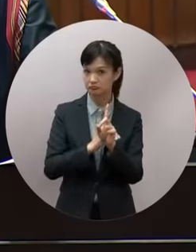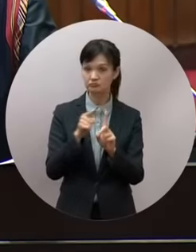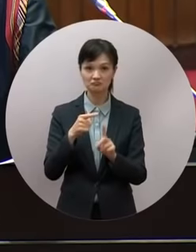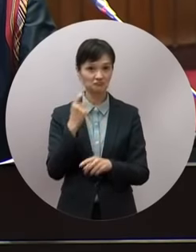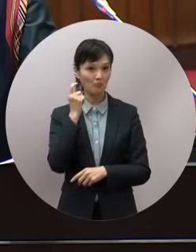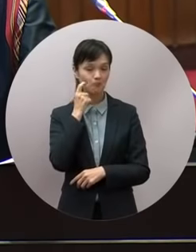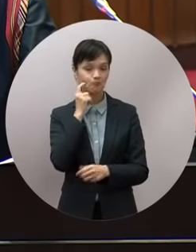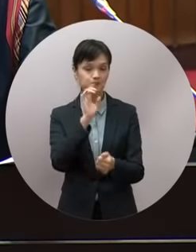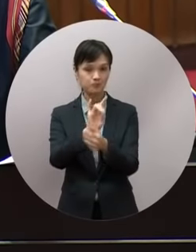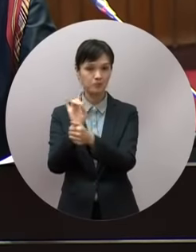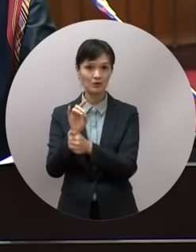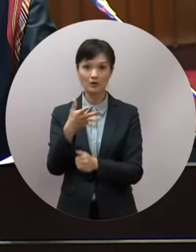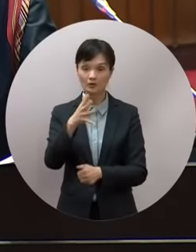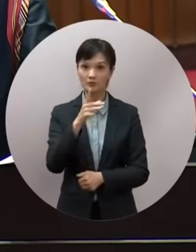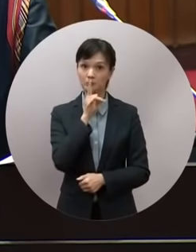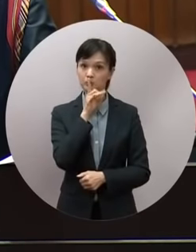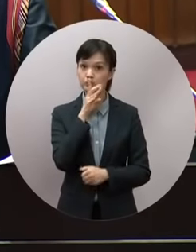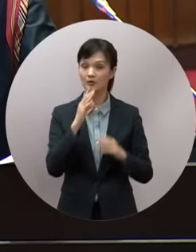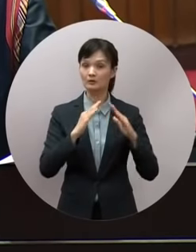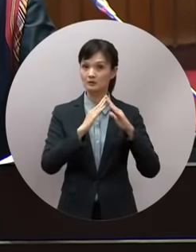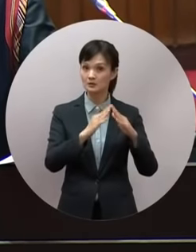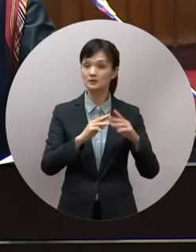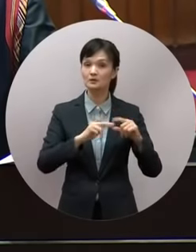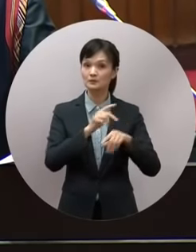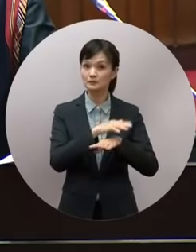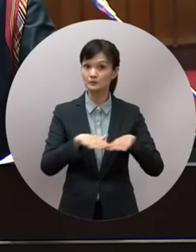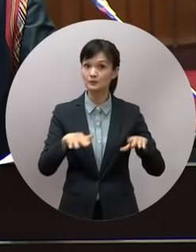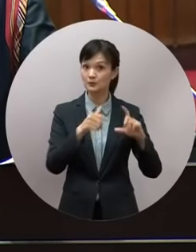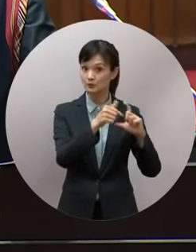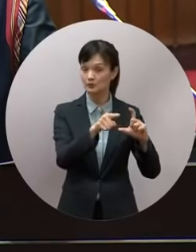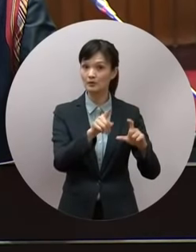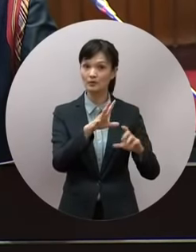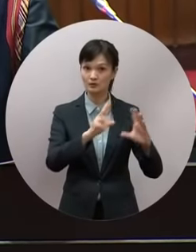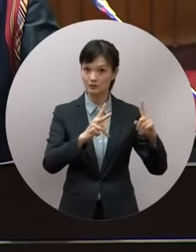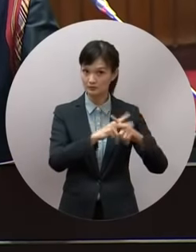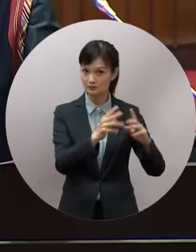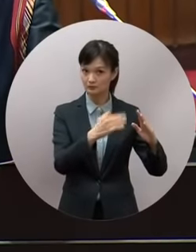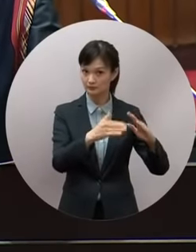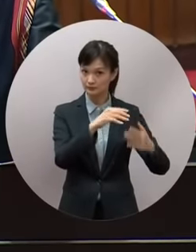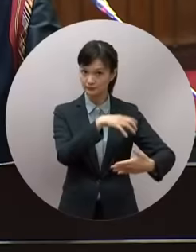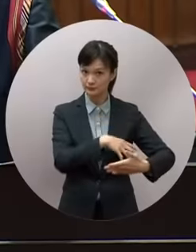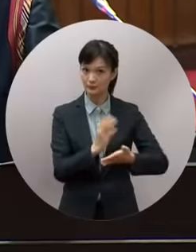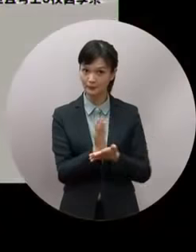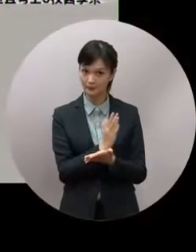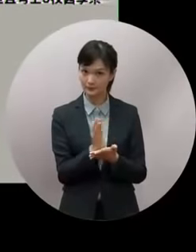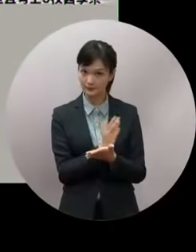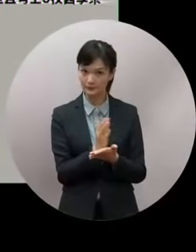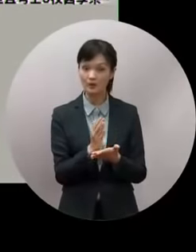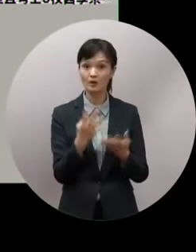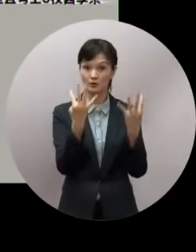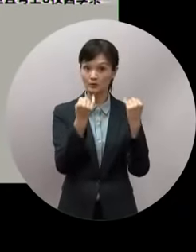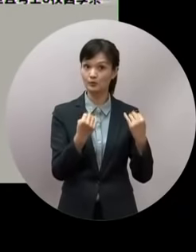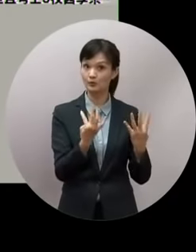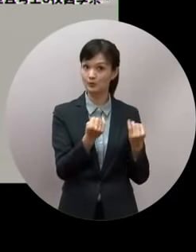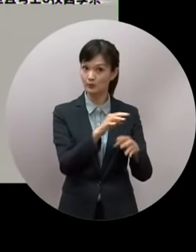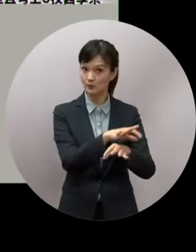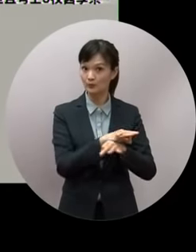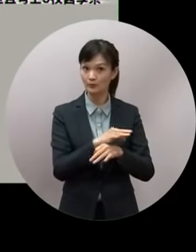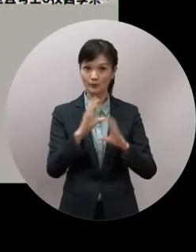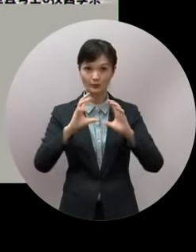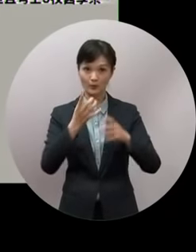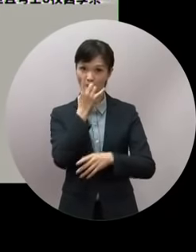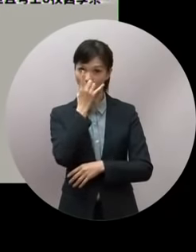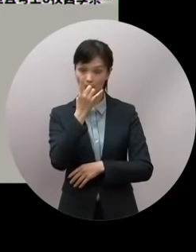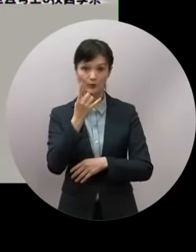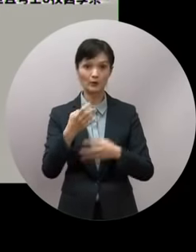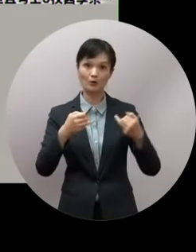中市和平区的博文小学在教育部的学生学习评量里面，我们看一下，数学、国语成绩都